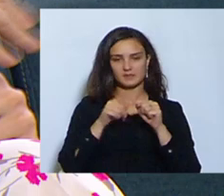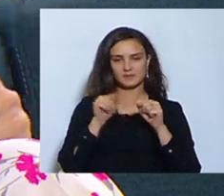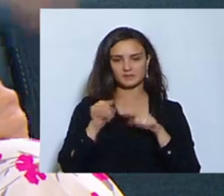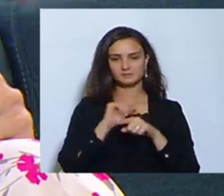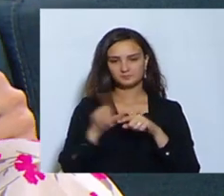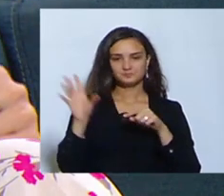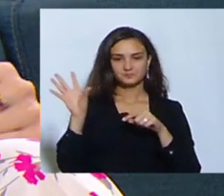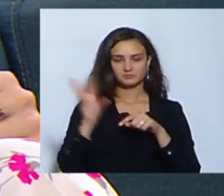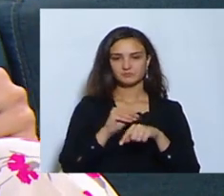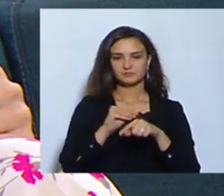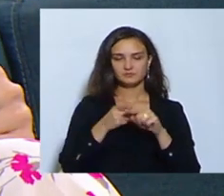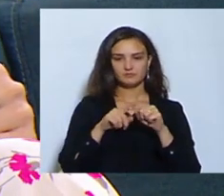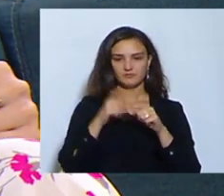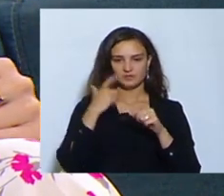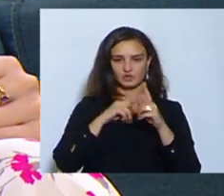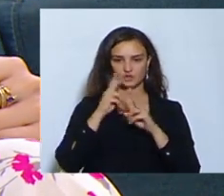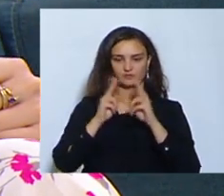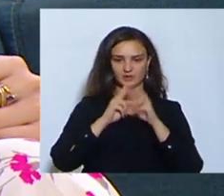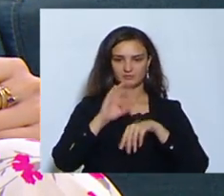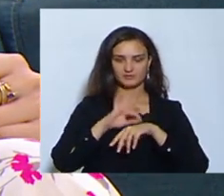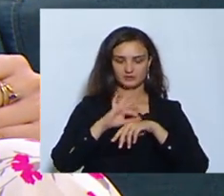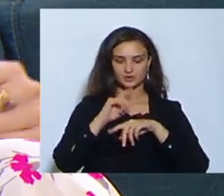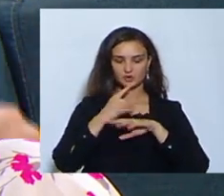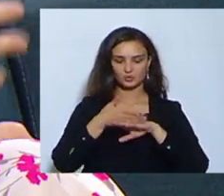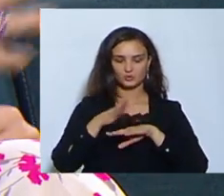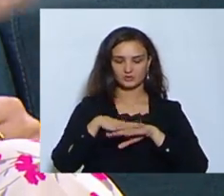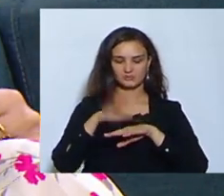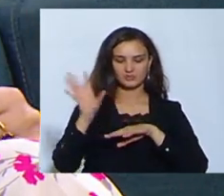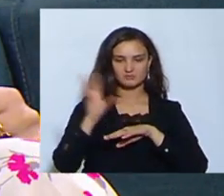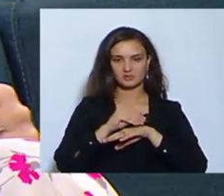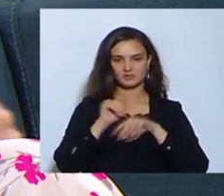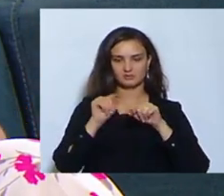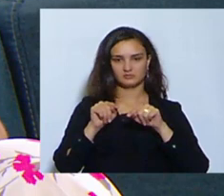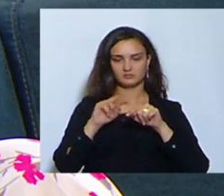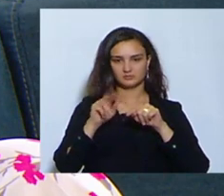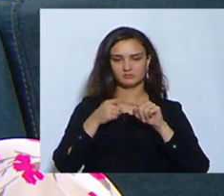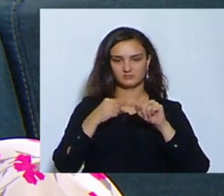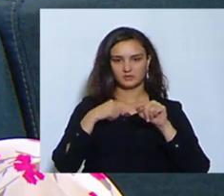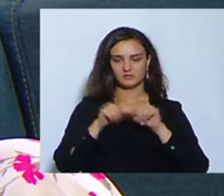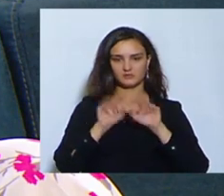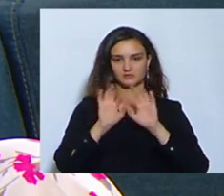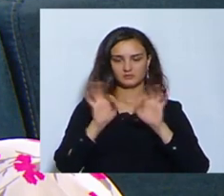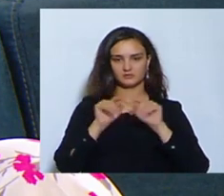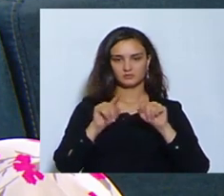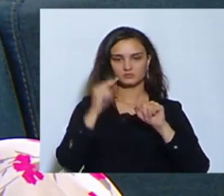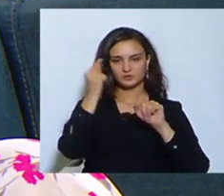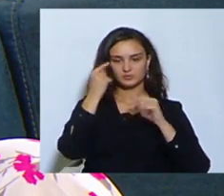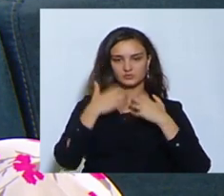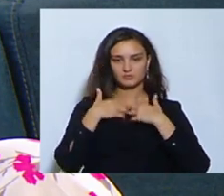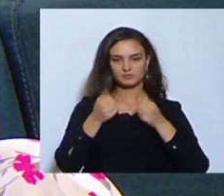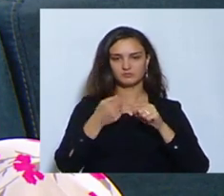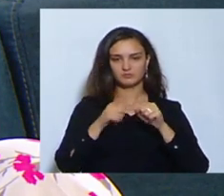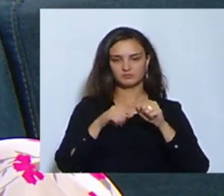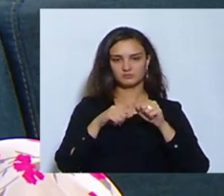იწვევს აი მთელ რიგ სომატურ სირთულეებს, მთელ სპექტრს. და მე აქვე აღნიშნავ, რომ ფსიქიკურ